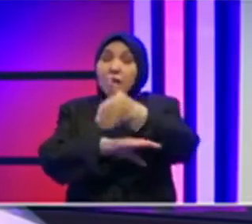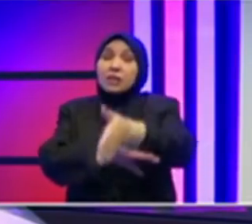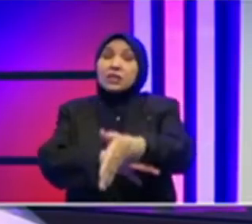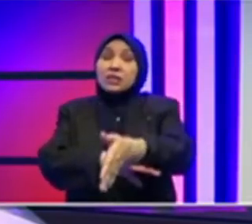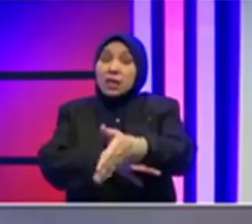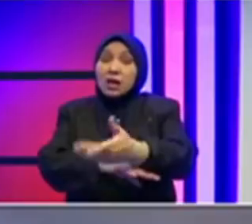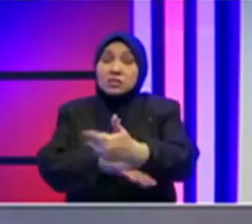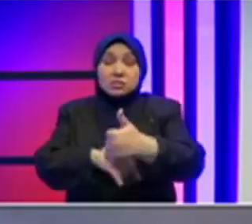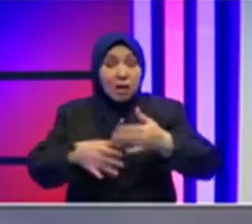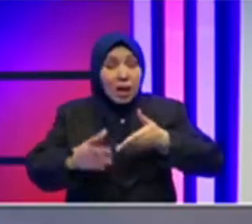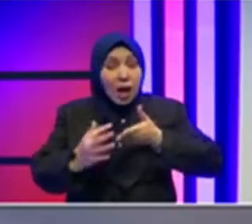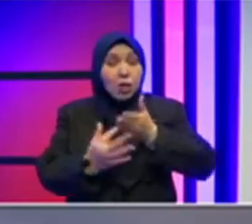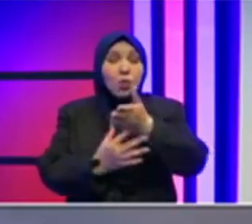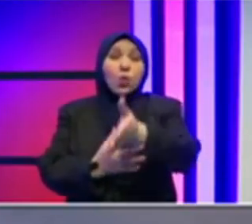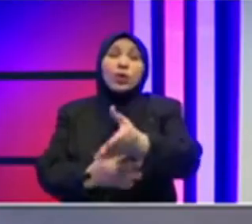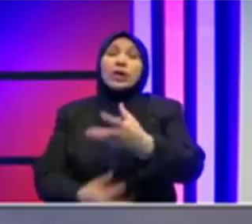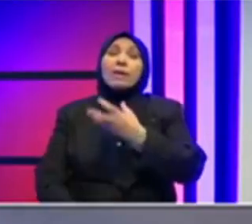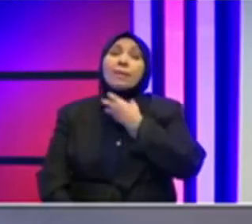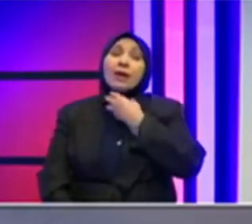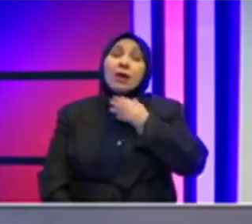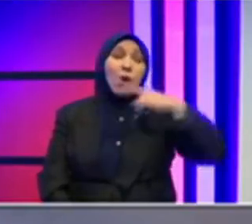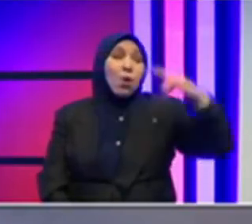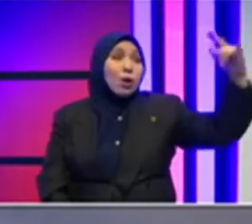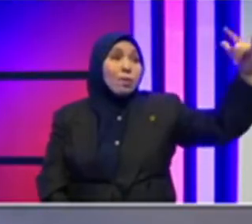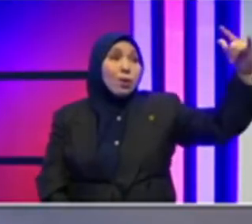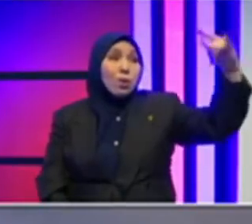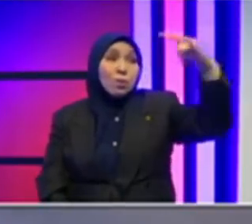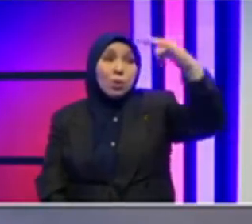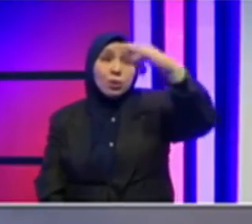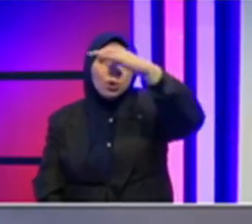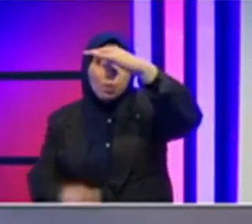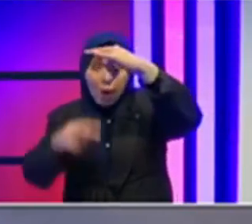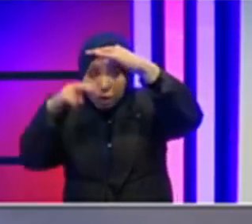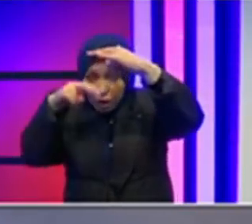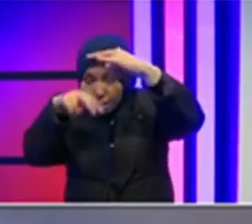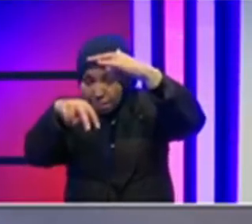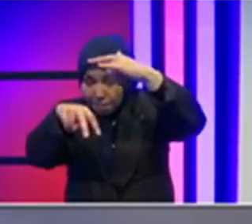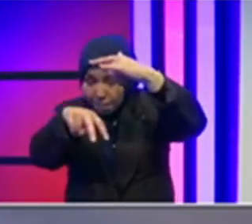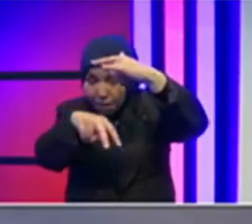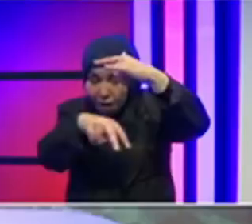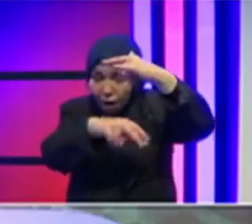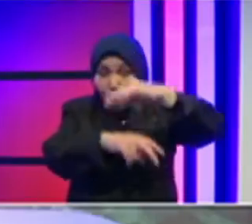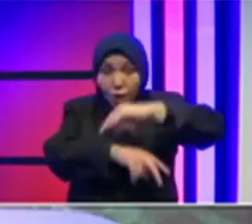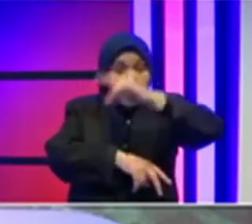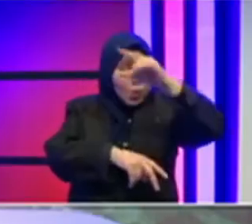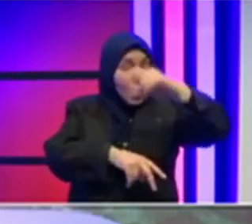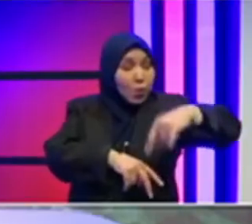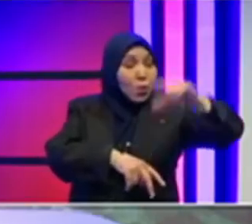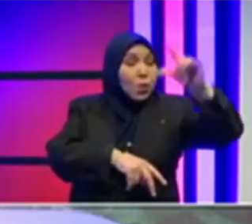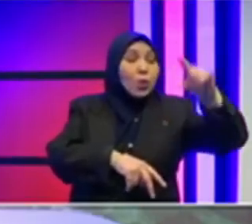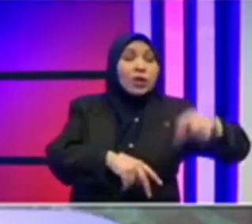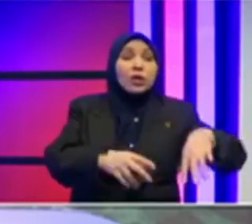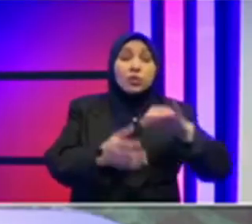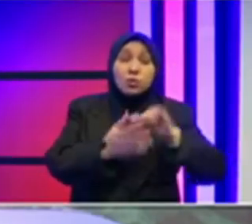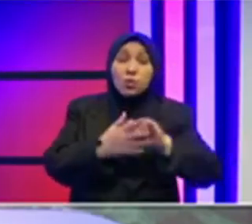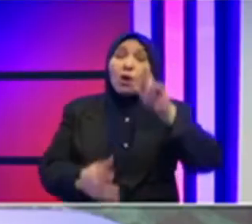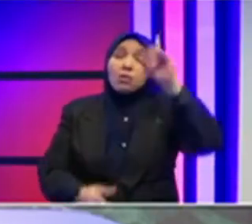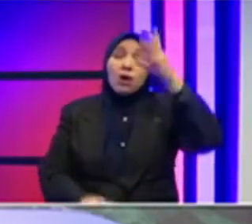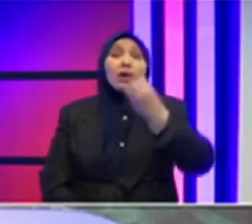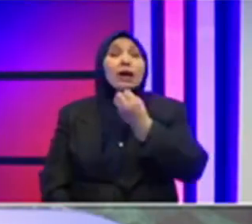lalu Perak ke, ustaz nanti naik kapal terbang ke, kan nampak hijauan di gunung-gunung itu. Sebenarnya Allah nak beritahu